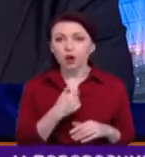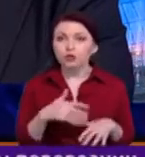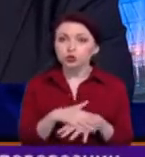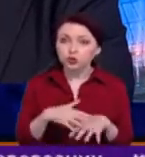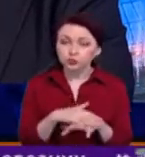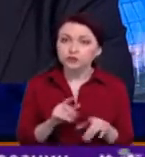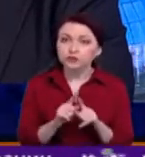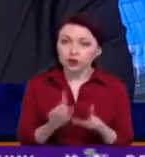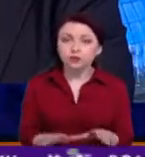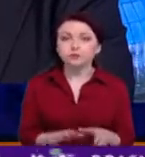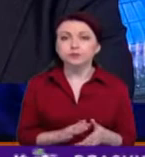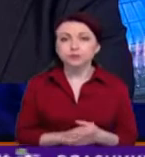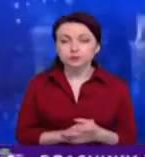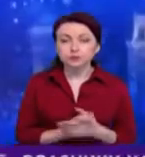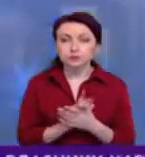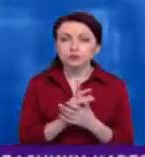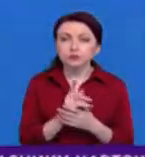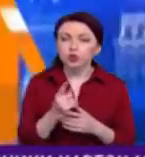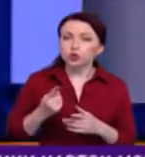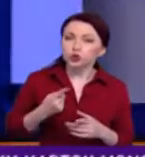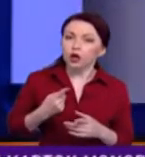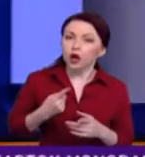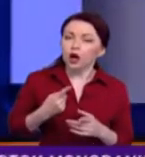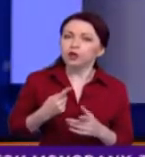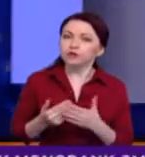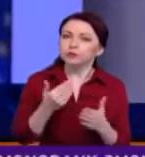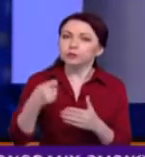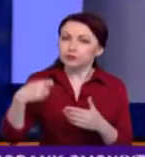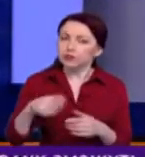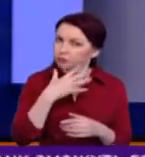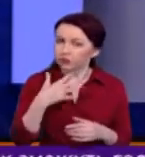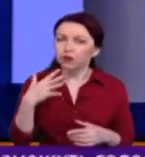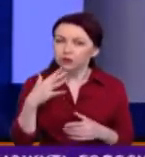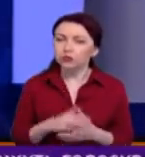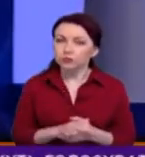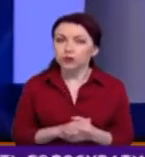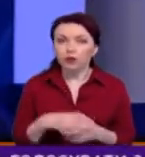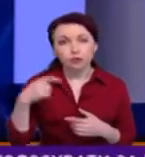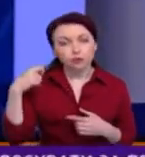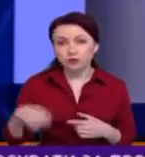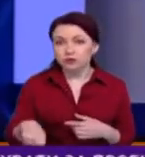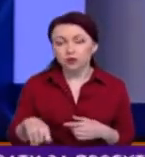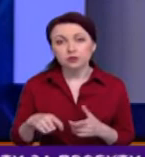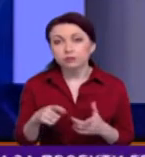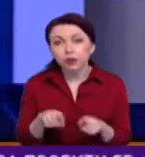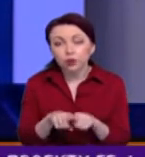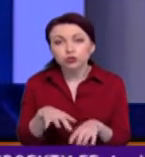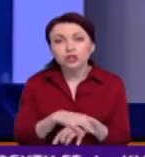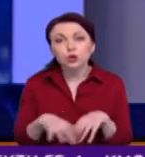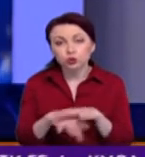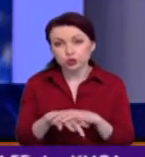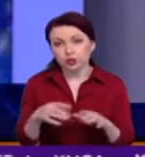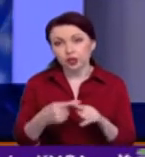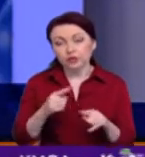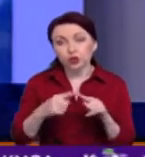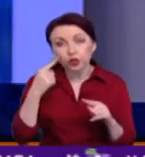як закладає вимоги і очікування від президента, то фактично президент в певній мірі і заручник цих відсотків цього